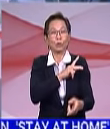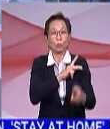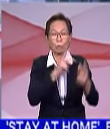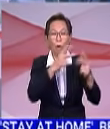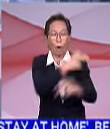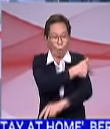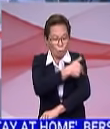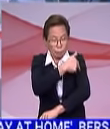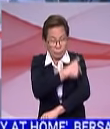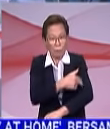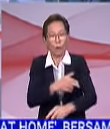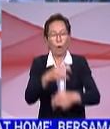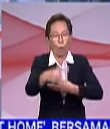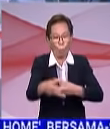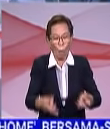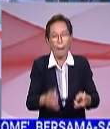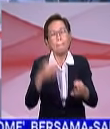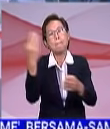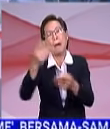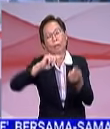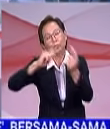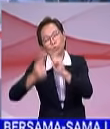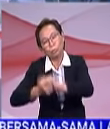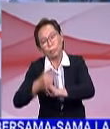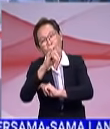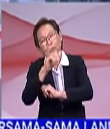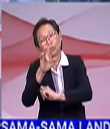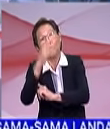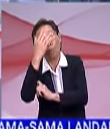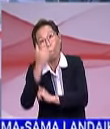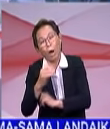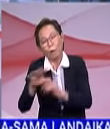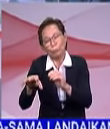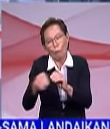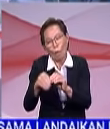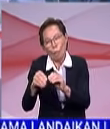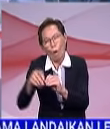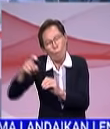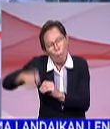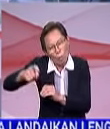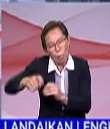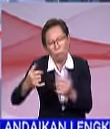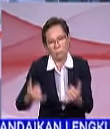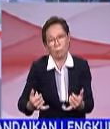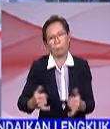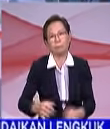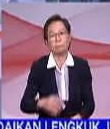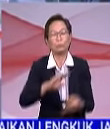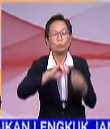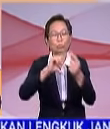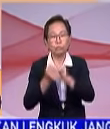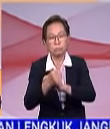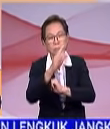terdapat bias segitu karr fungsi kepada what I see you bagi menambah kepulauan semester